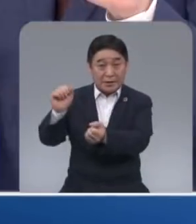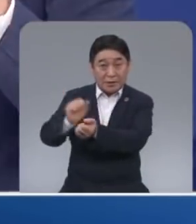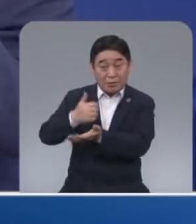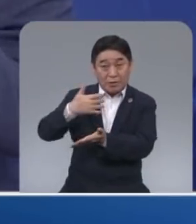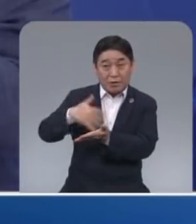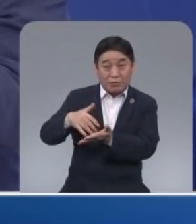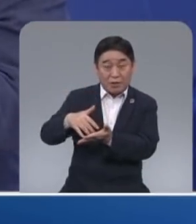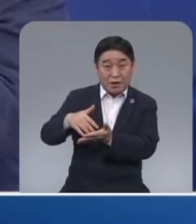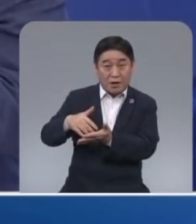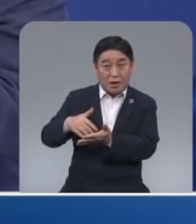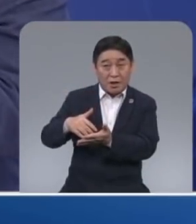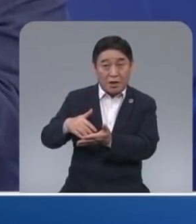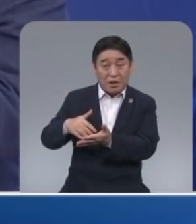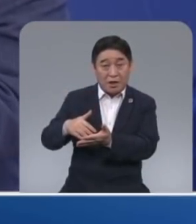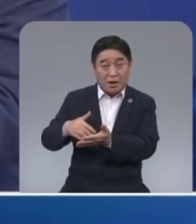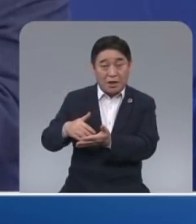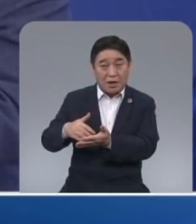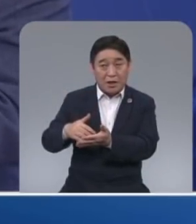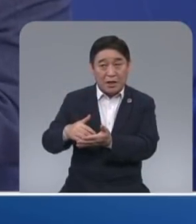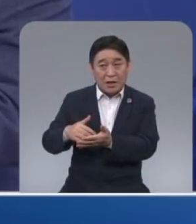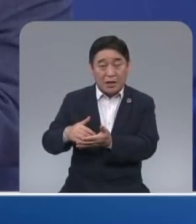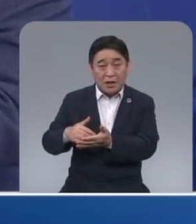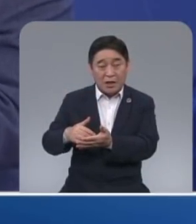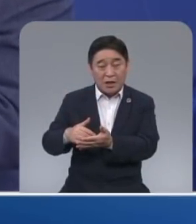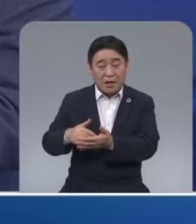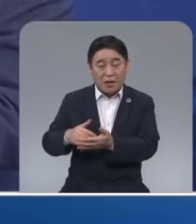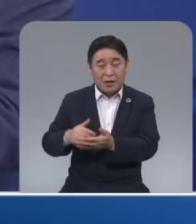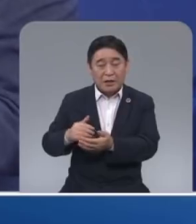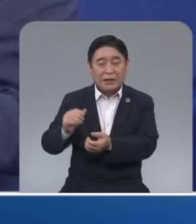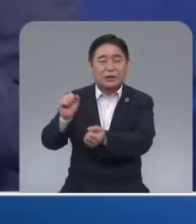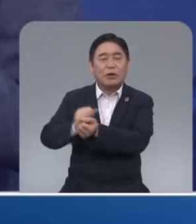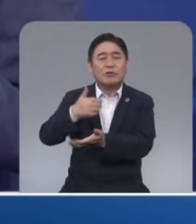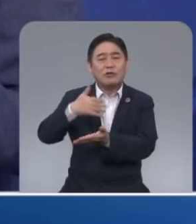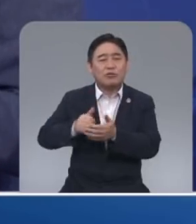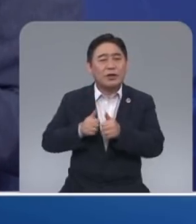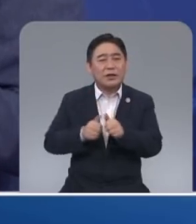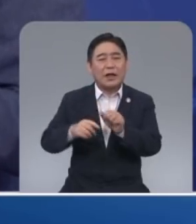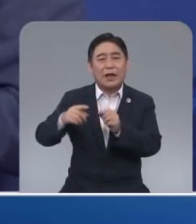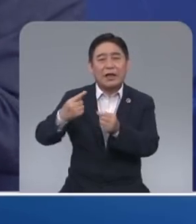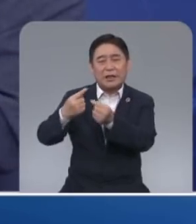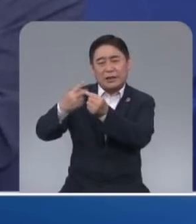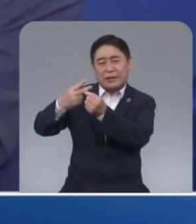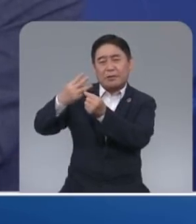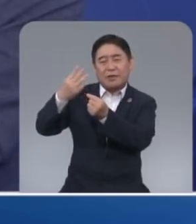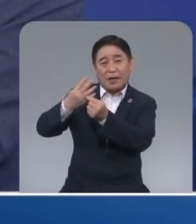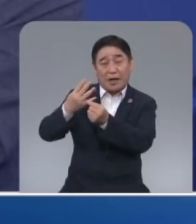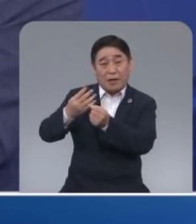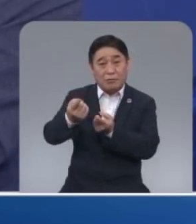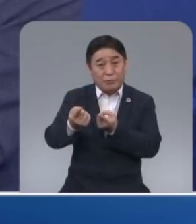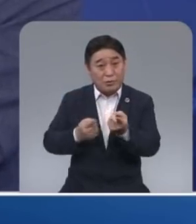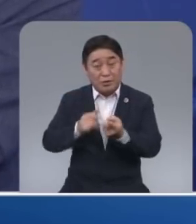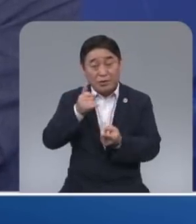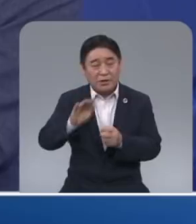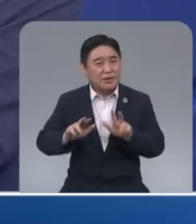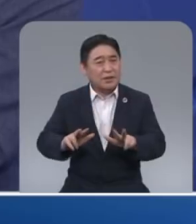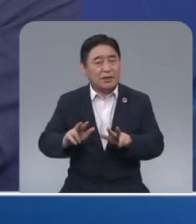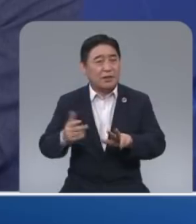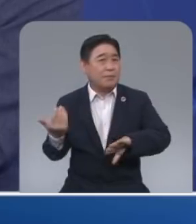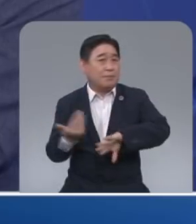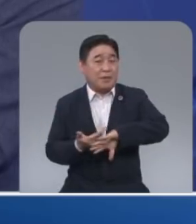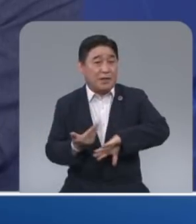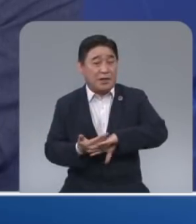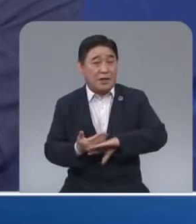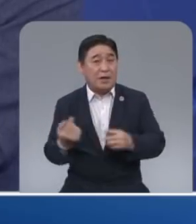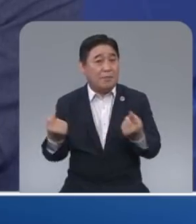수가 좀 어떻게 보면 전면에 좀 그 지표로 나선 상황이었었는데 이런 부분들에 대해서 비중을 좀 이제 바꿔가야 된다 이렇게 볼 수가 있는